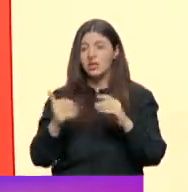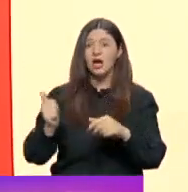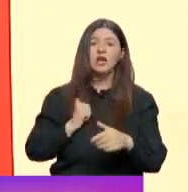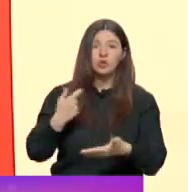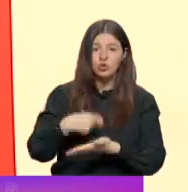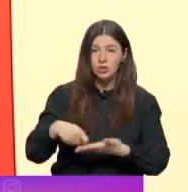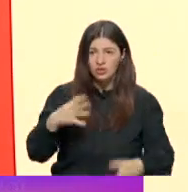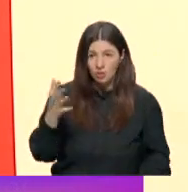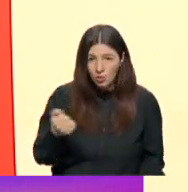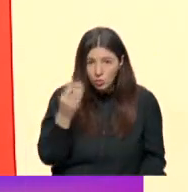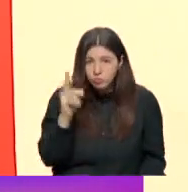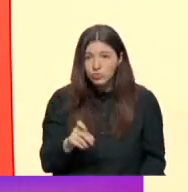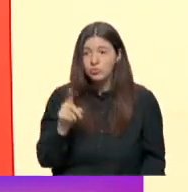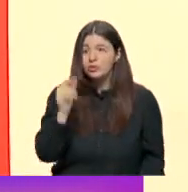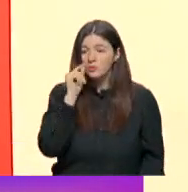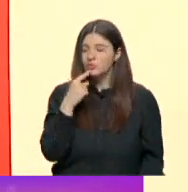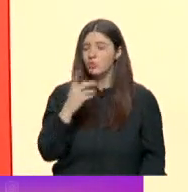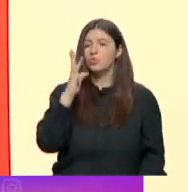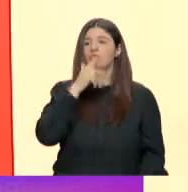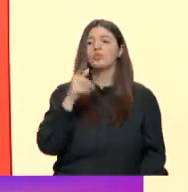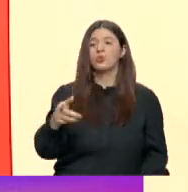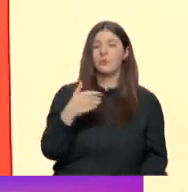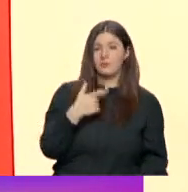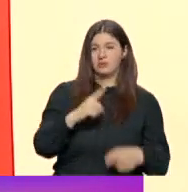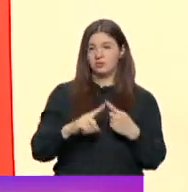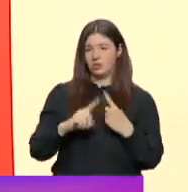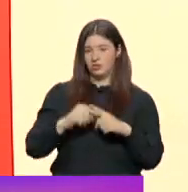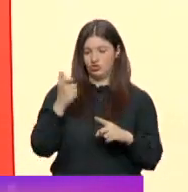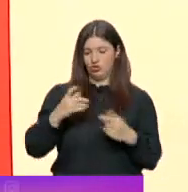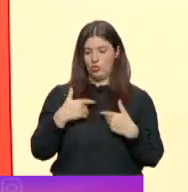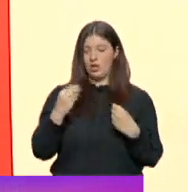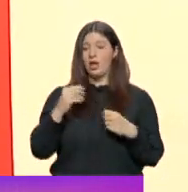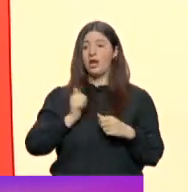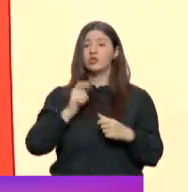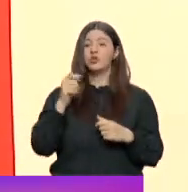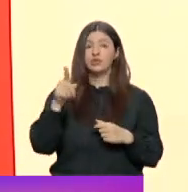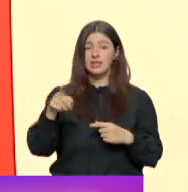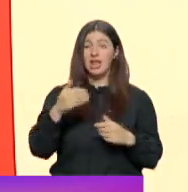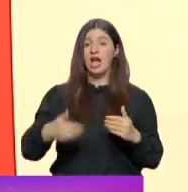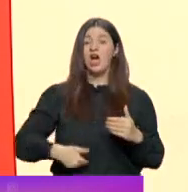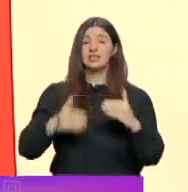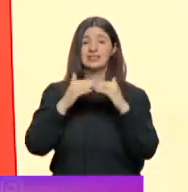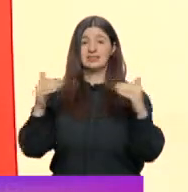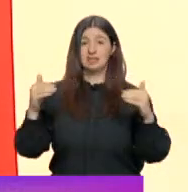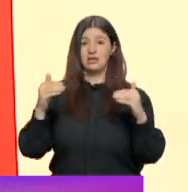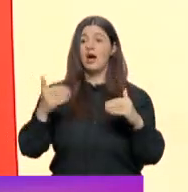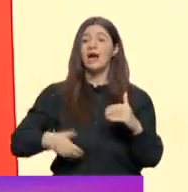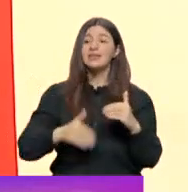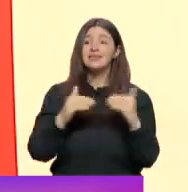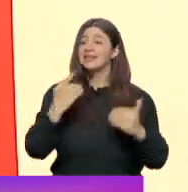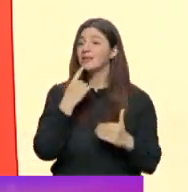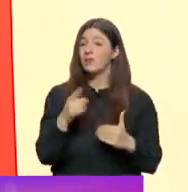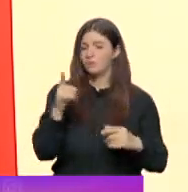talep edilebilir mi? Ya insan bunu söylerken utanıyor. Ben bir siyasetçi olarak asgari ücretin açlık sınırı. Açlık sınırı nedir? Bir de